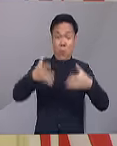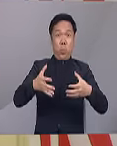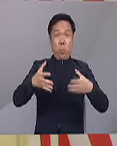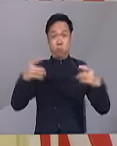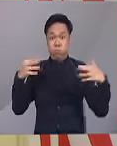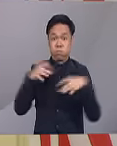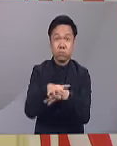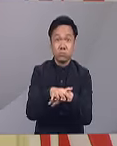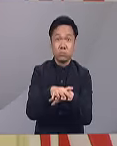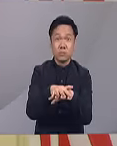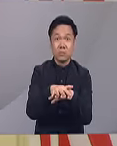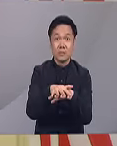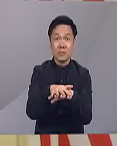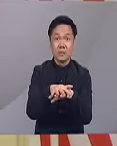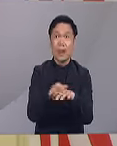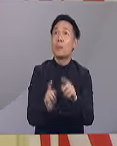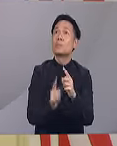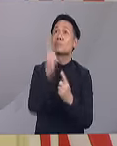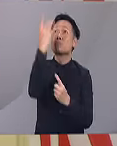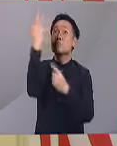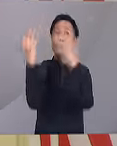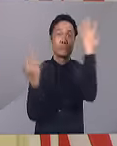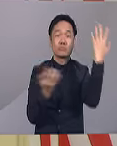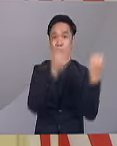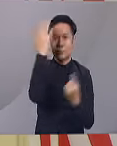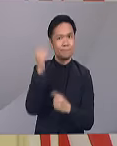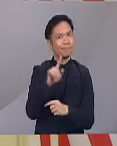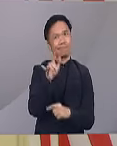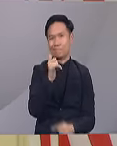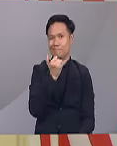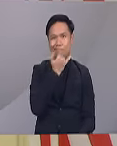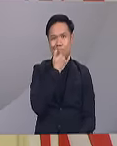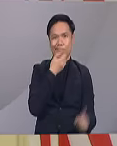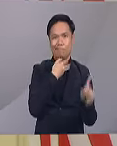juga adalah salah dari segi SOP. Jadi